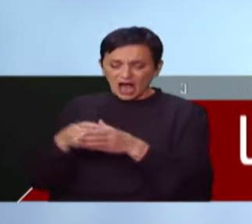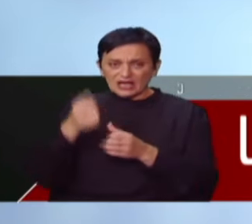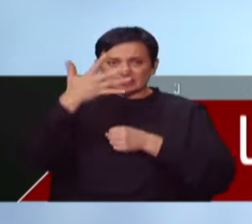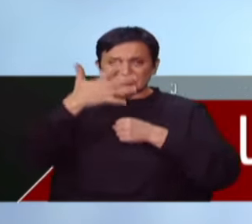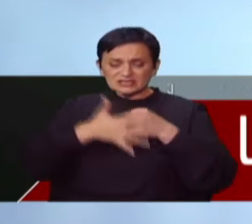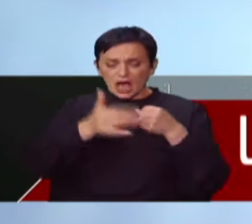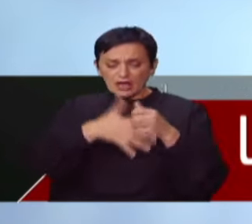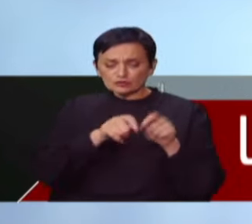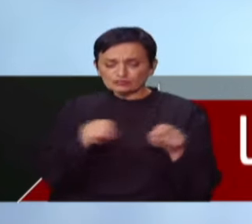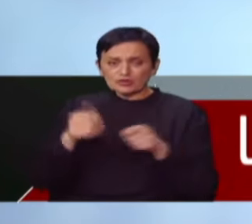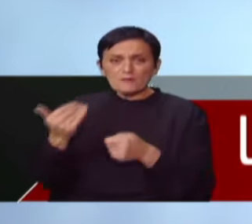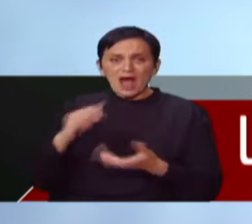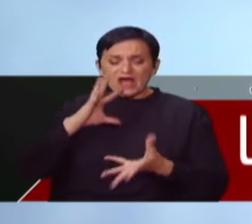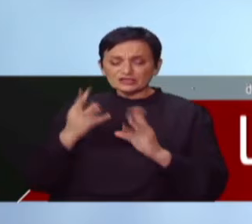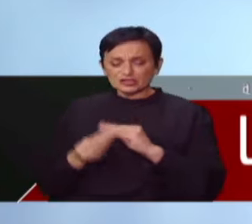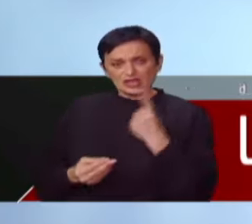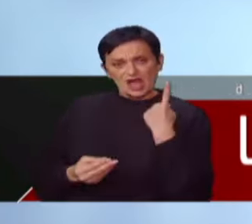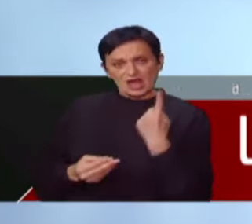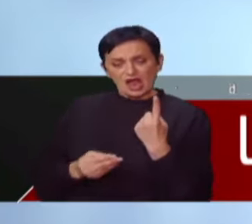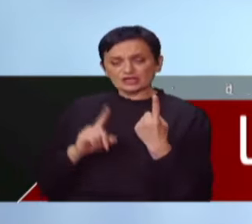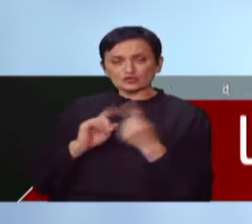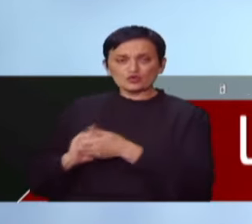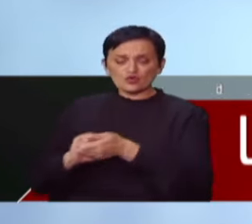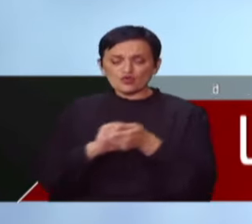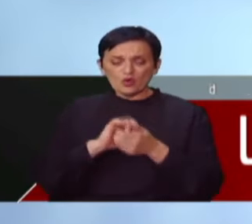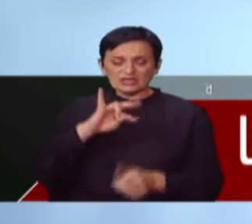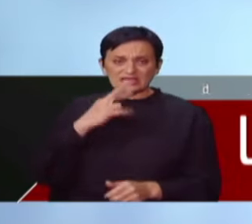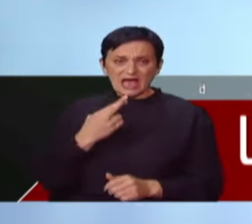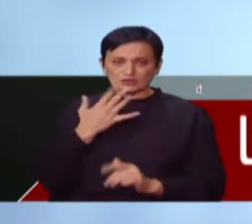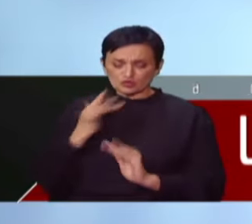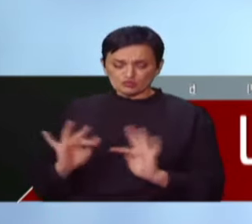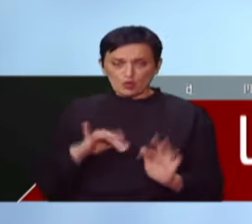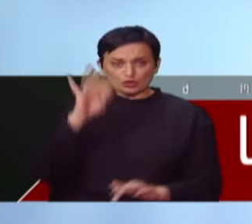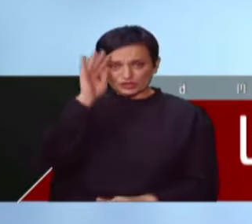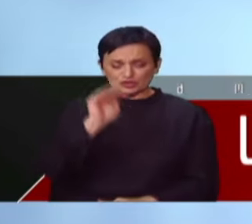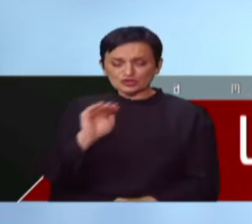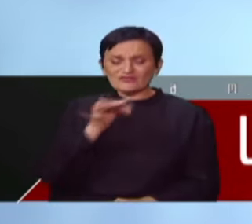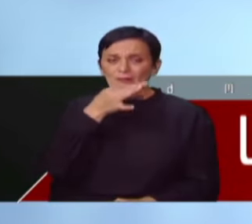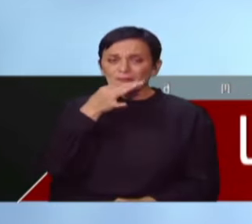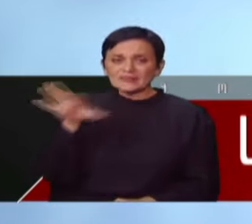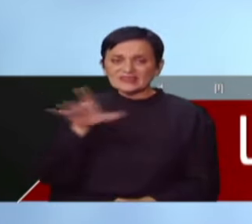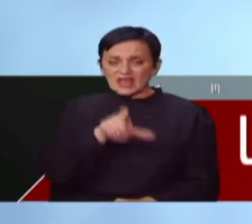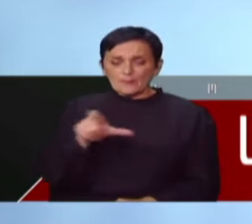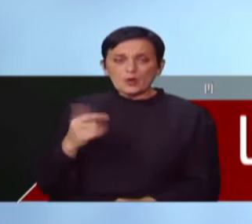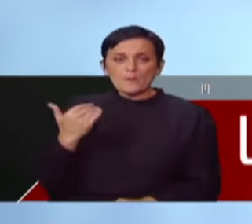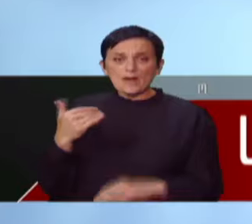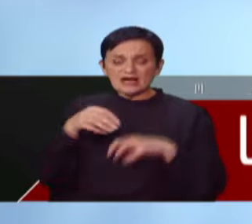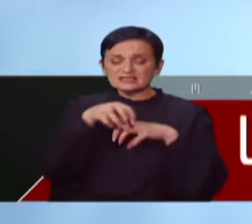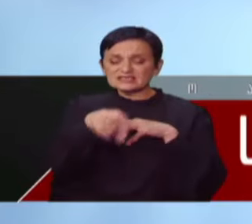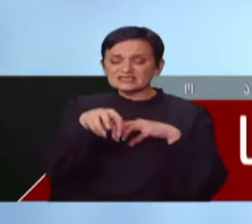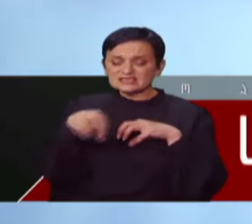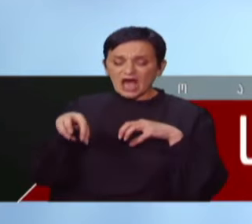უნდა შეიქმნას, მათი ჯამი არის ერთი და ეს ჯამი არის კოლექტიური ნაცმოძრაობა. და შევახსენებ ნებისმიერ მათ სატელიტ